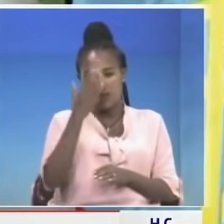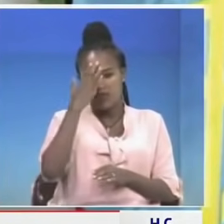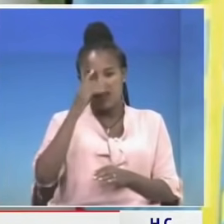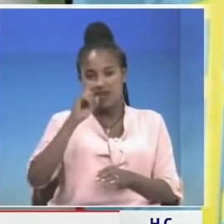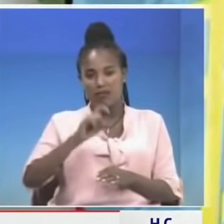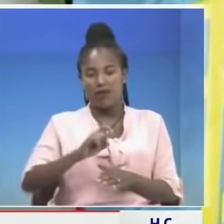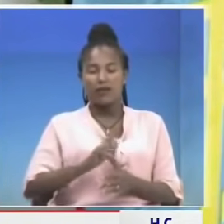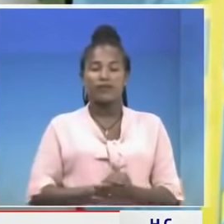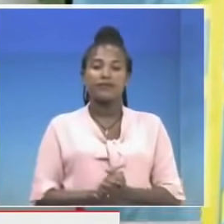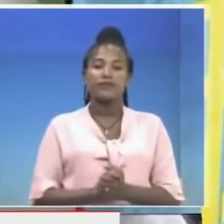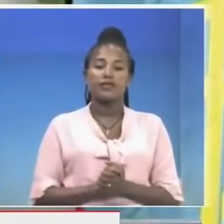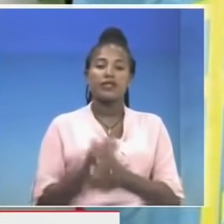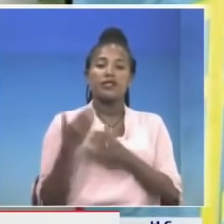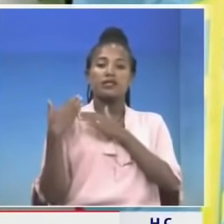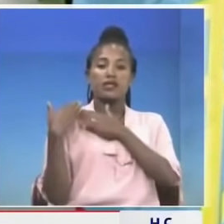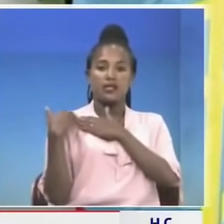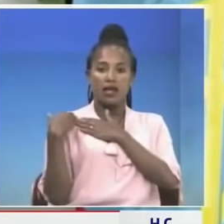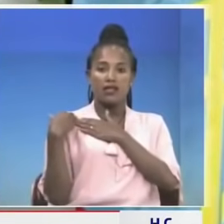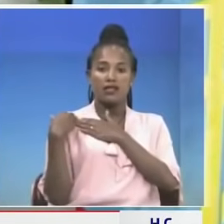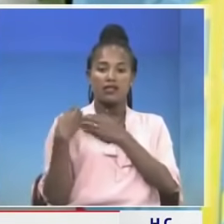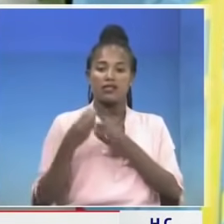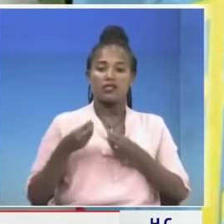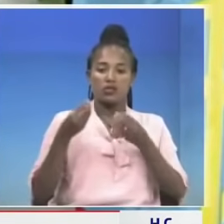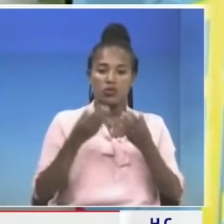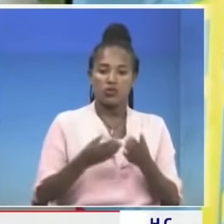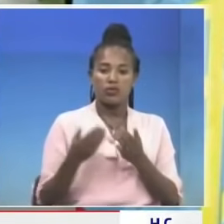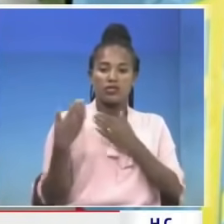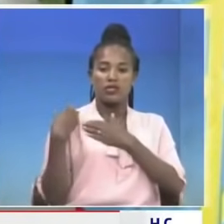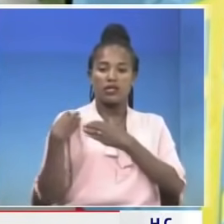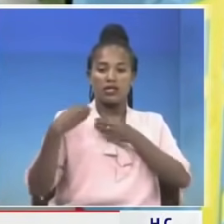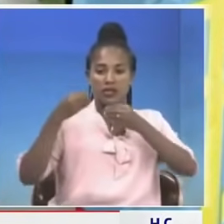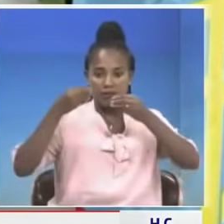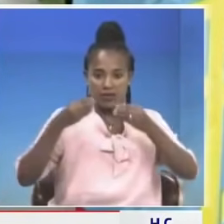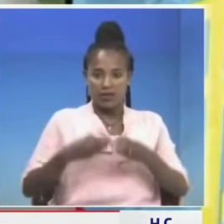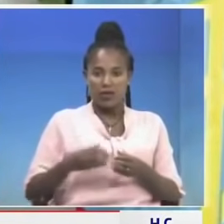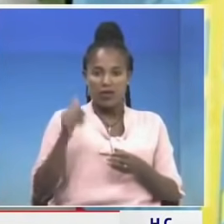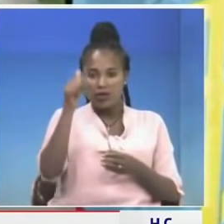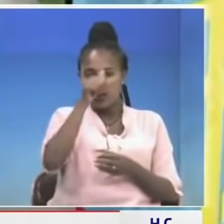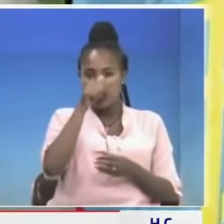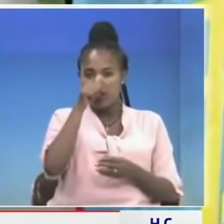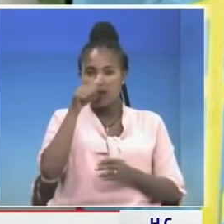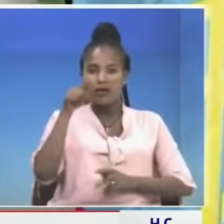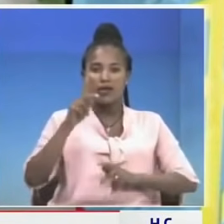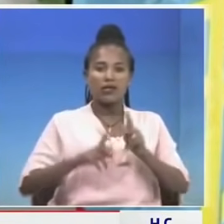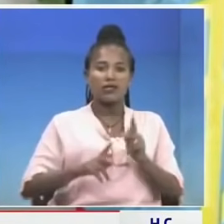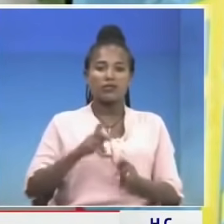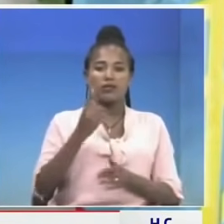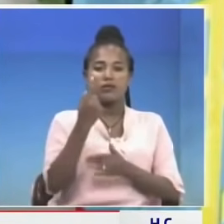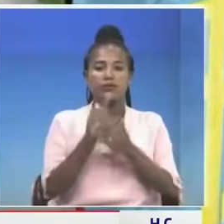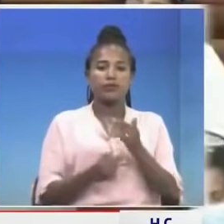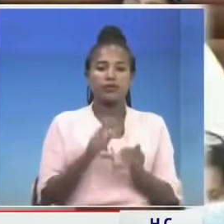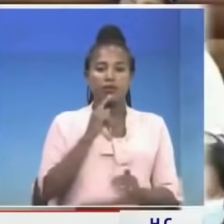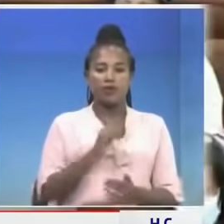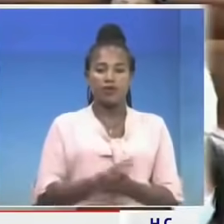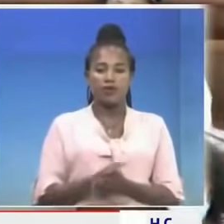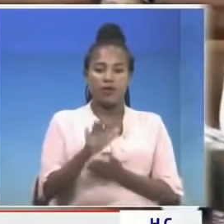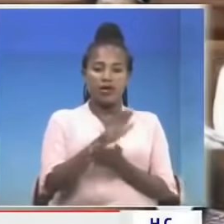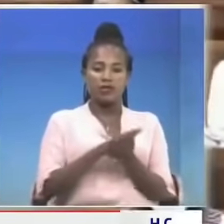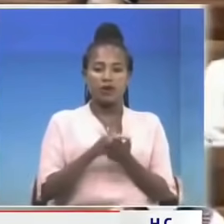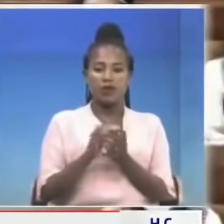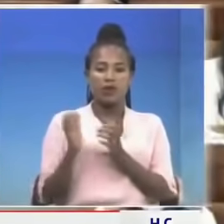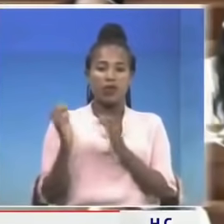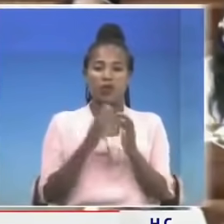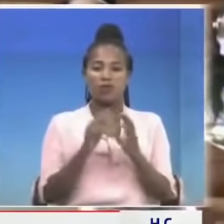ይገባል። ስልጣን ሰጪው ሆነ ነሹም የኢትዮጵያ ሕዝብ ብቻ ነው። አሸባሪውና